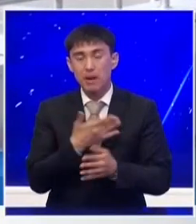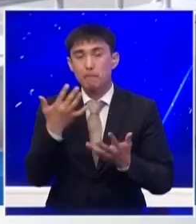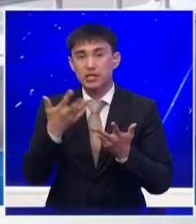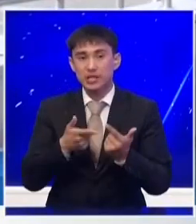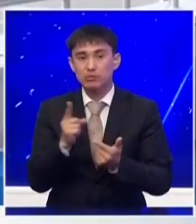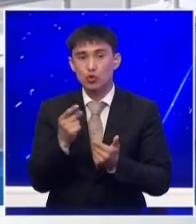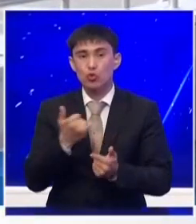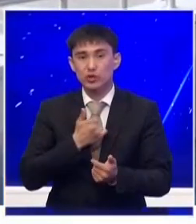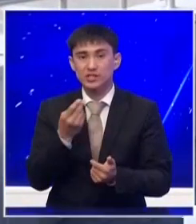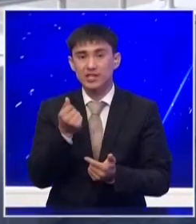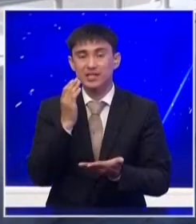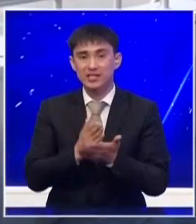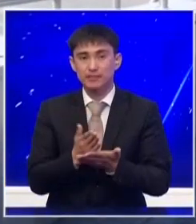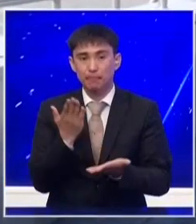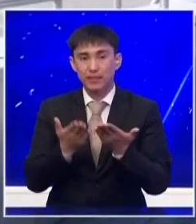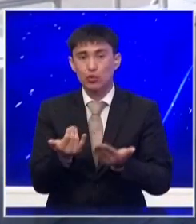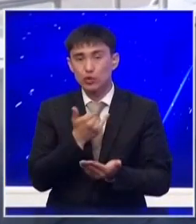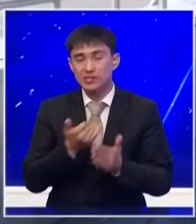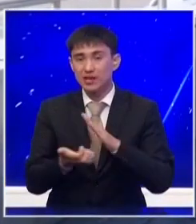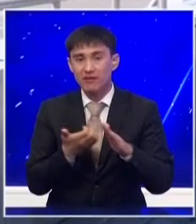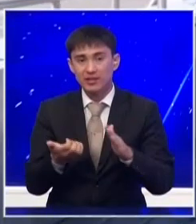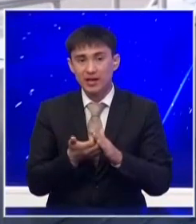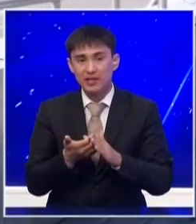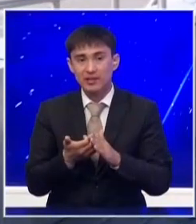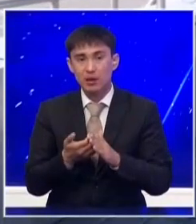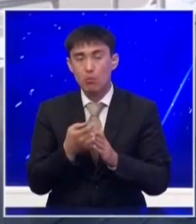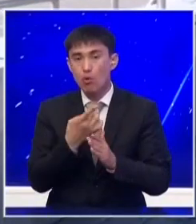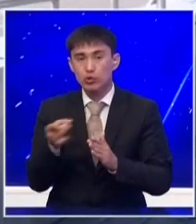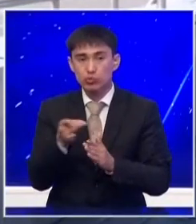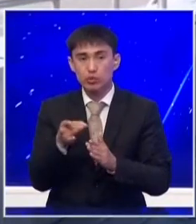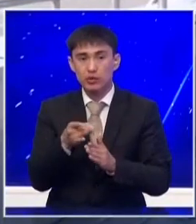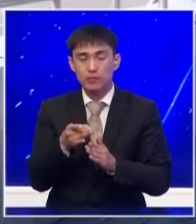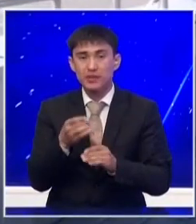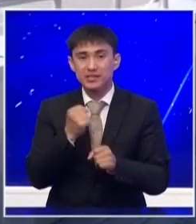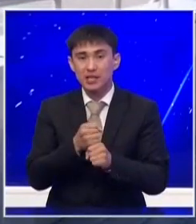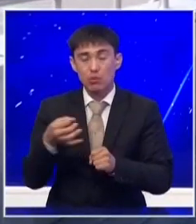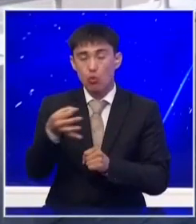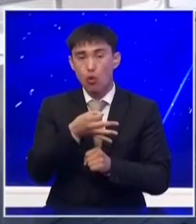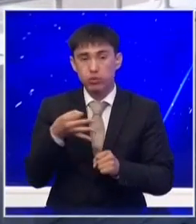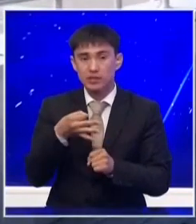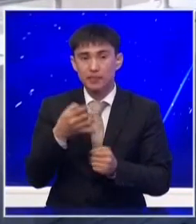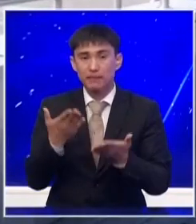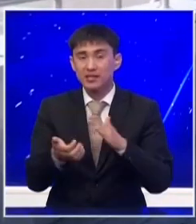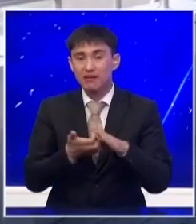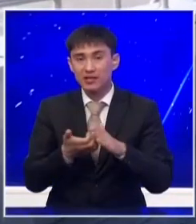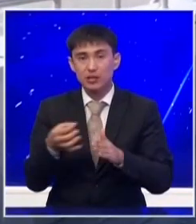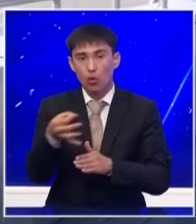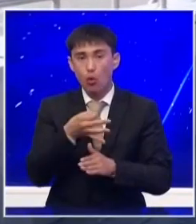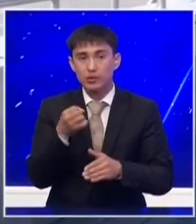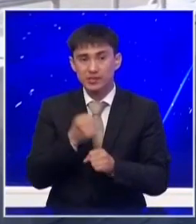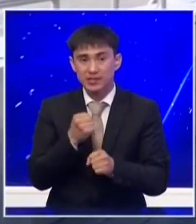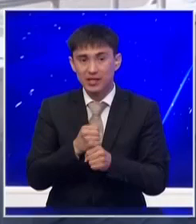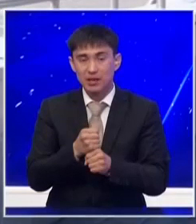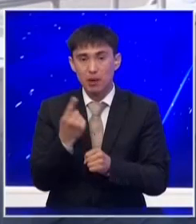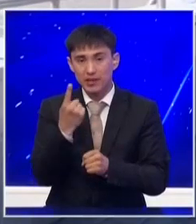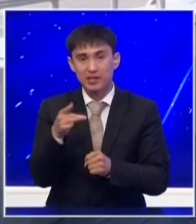посчитаем, сколько у нас денег есть. Если у нас не хватает на республику, давайте сделаем область. Если не хватает на область, давайте